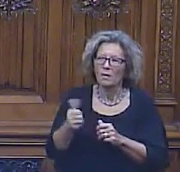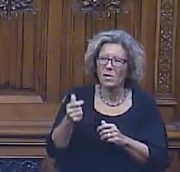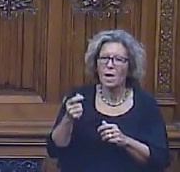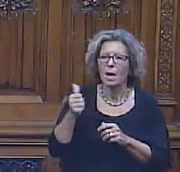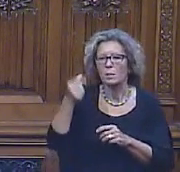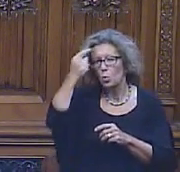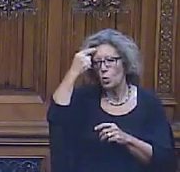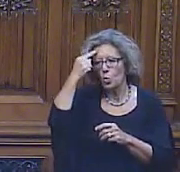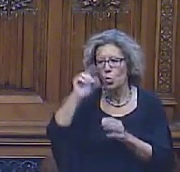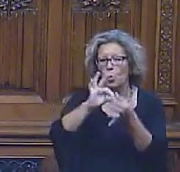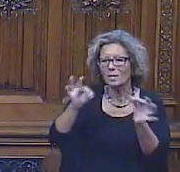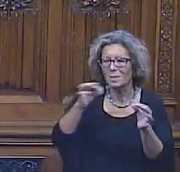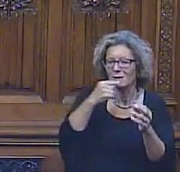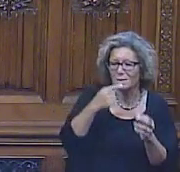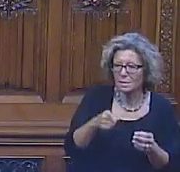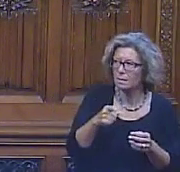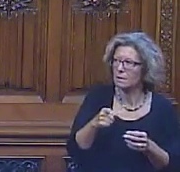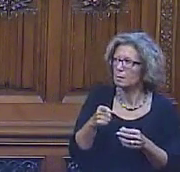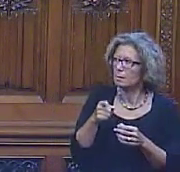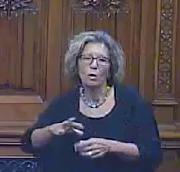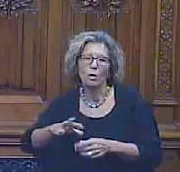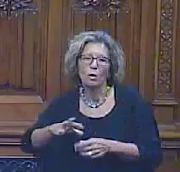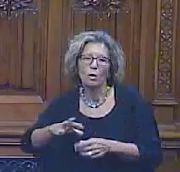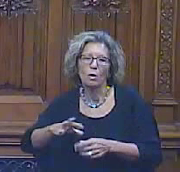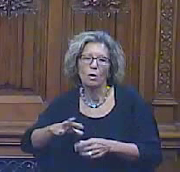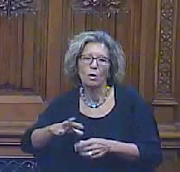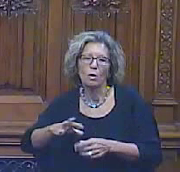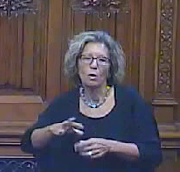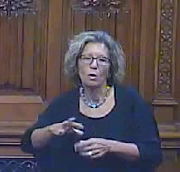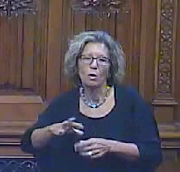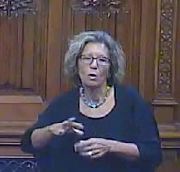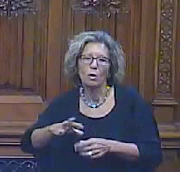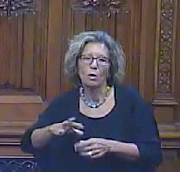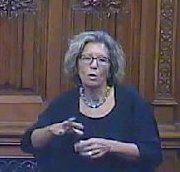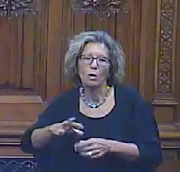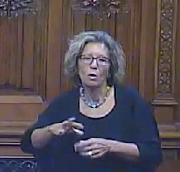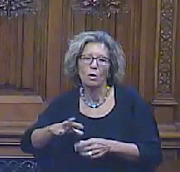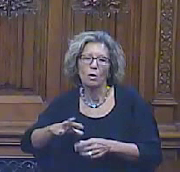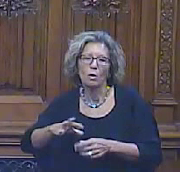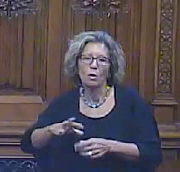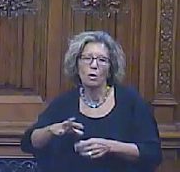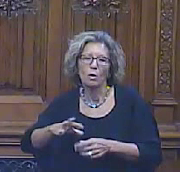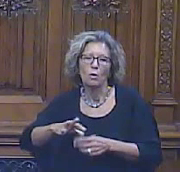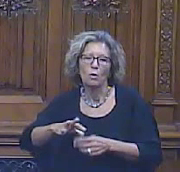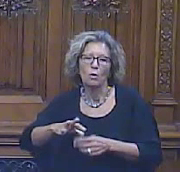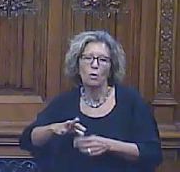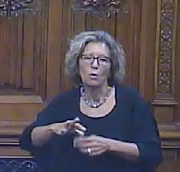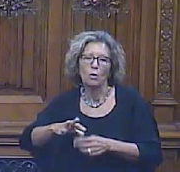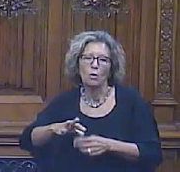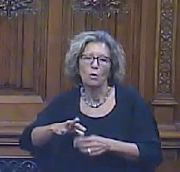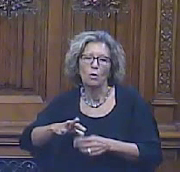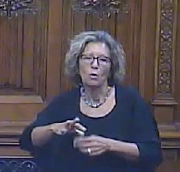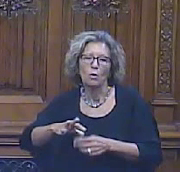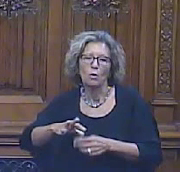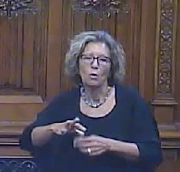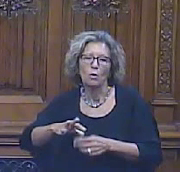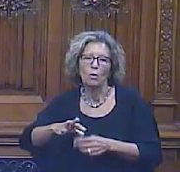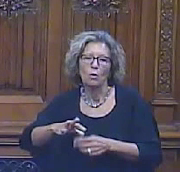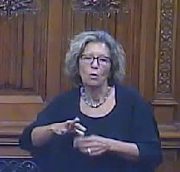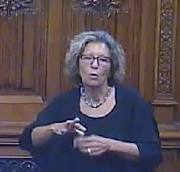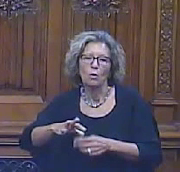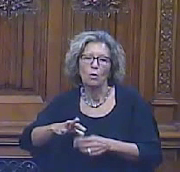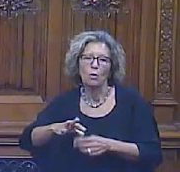klugen Satz gesagt, den ich zu jeder Tages- und Nachtzeit auch unterschreiben würde. Sportstätten sind die Arbeitsplätze unserer